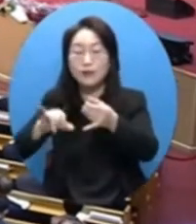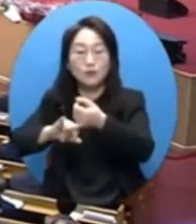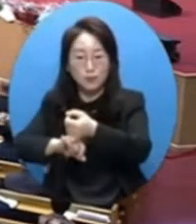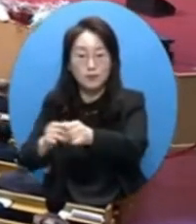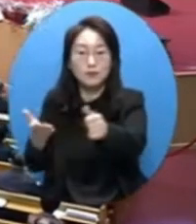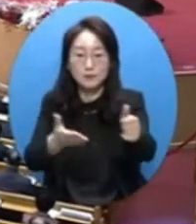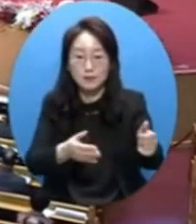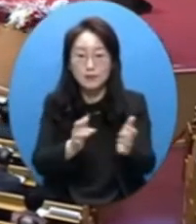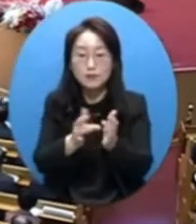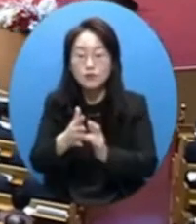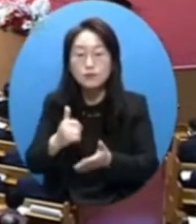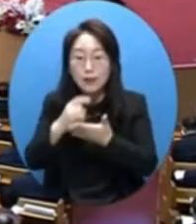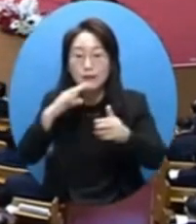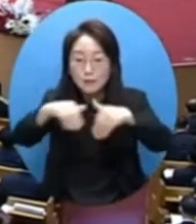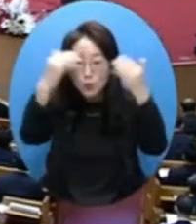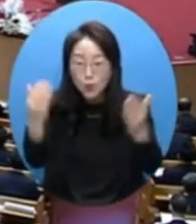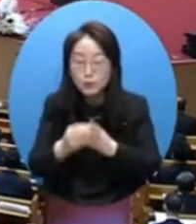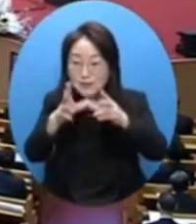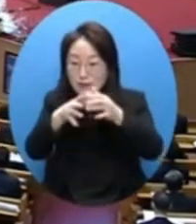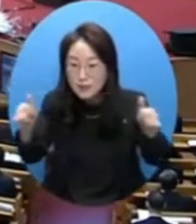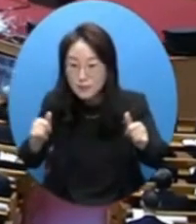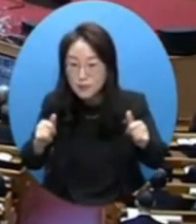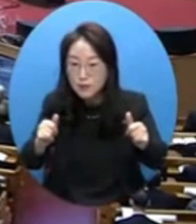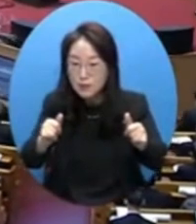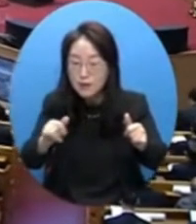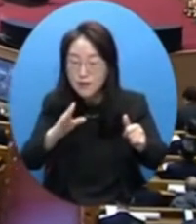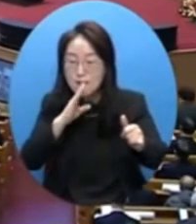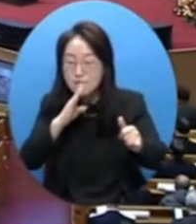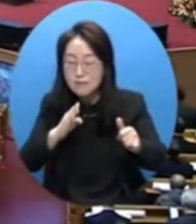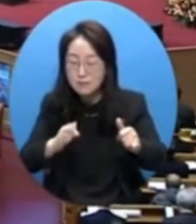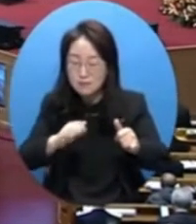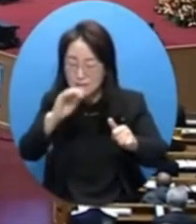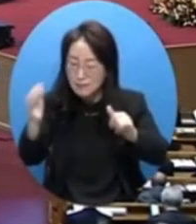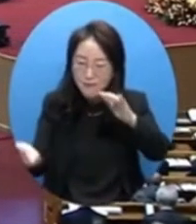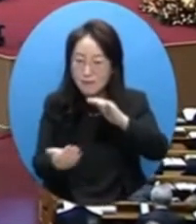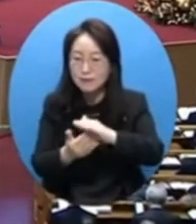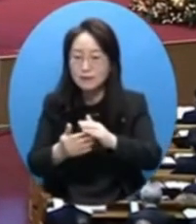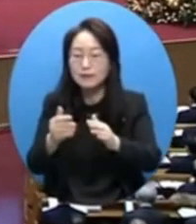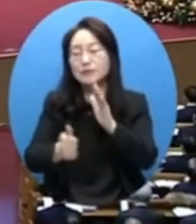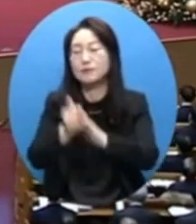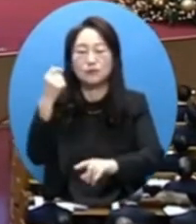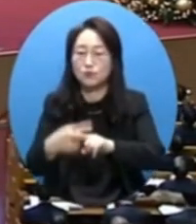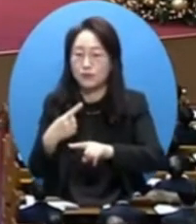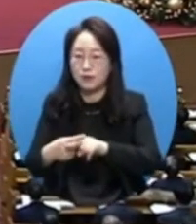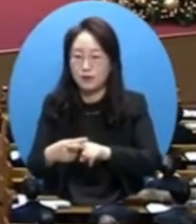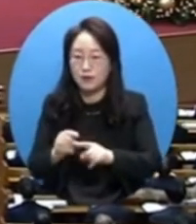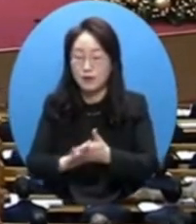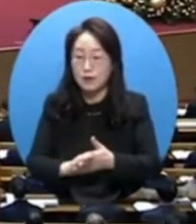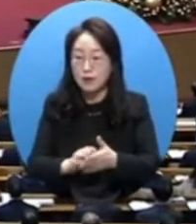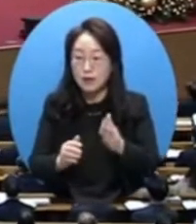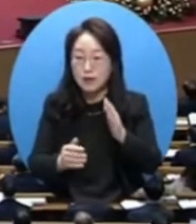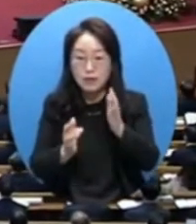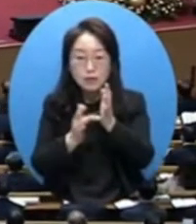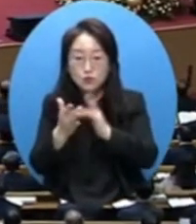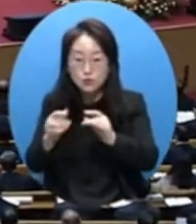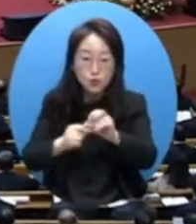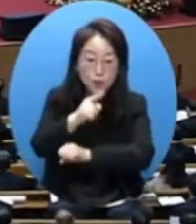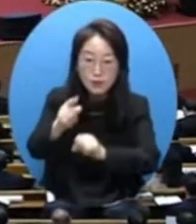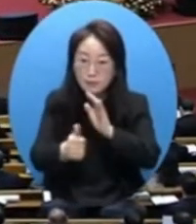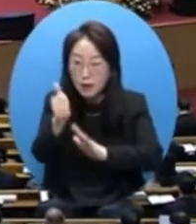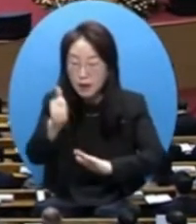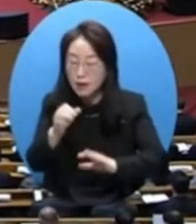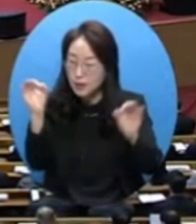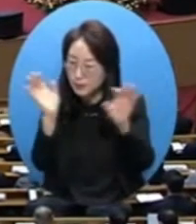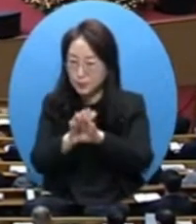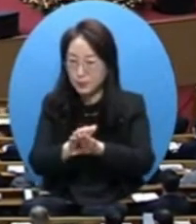예수님만이 오길래 절대 희망이 되시는 것입니다 예수님 왜 참된 희망이 없습니다 세상에